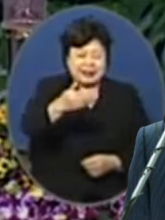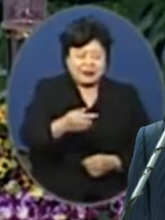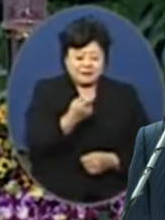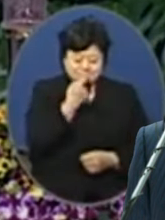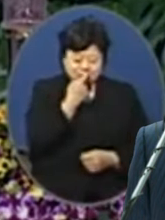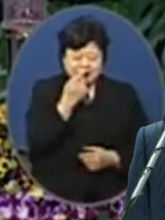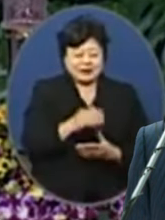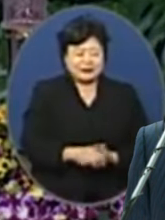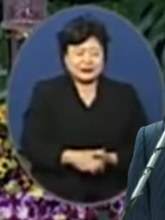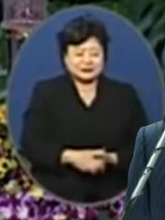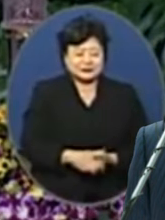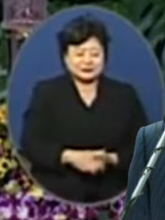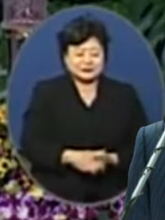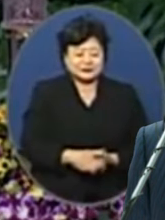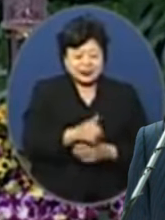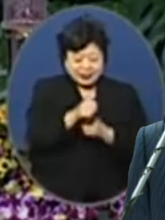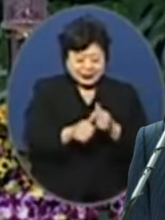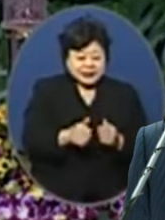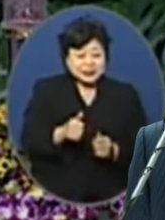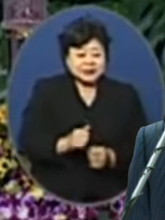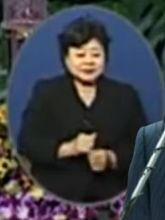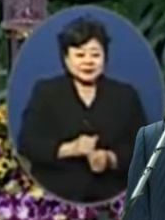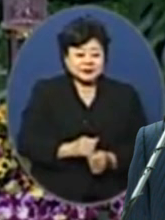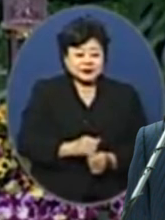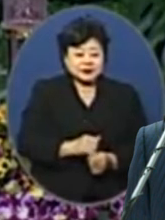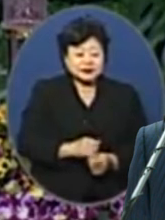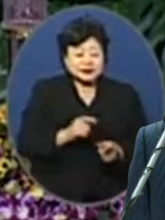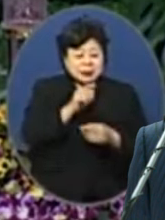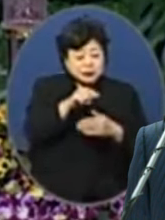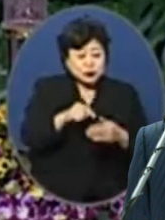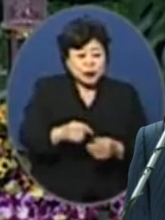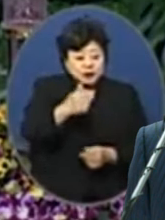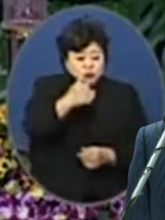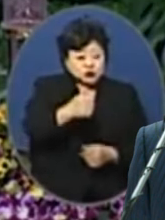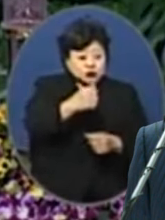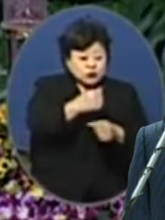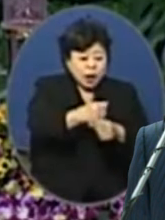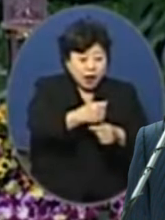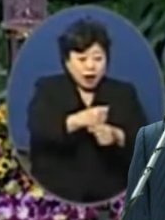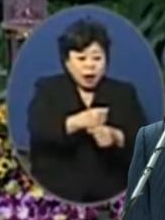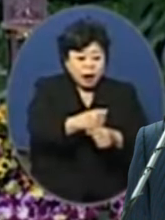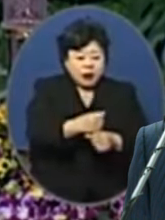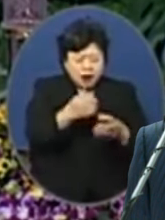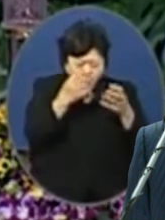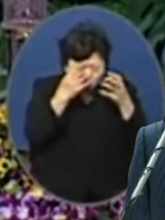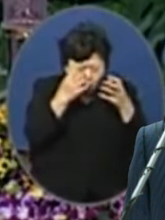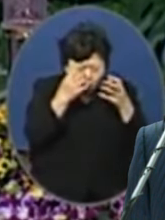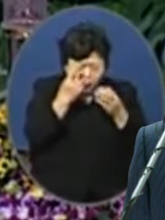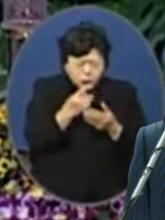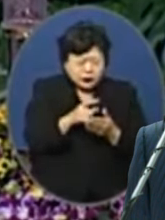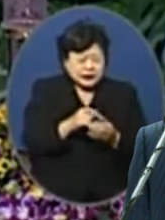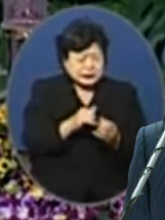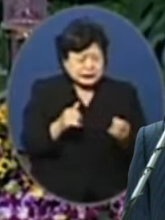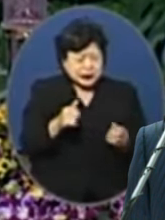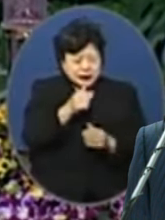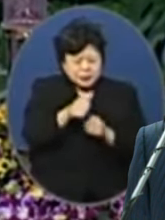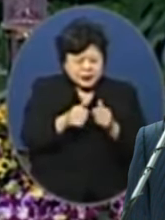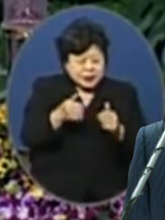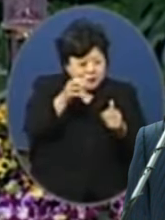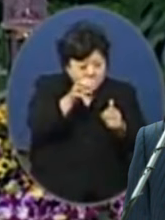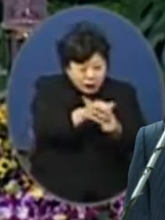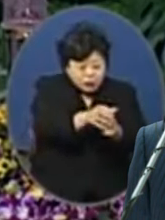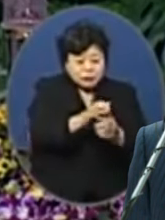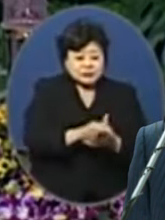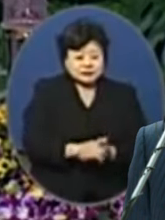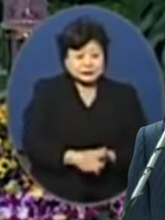배워야 되는 것입니다 그것은 하나님을 삶의 주인으로 섬기고 모든 고난이 올 때 내 인생을 하나님께내어 막혀 버리는